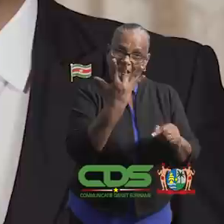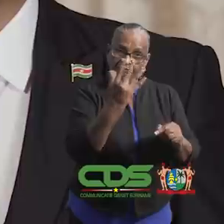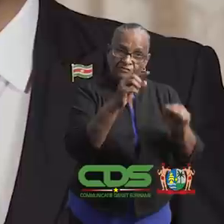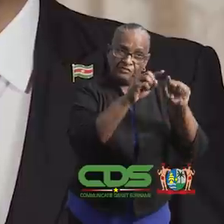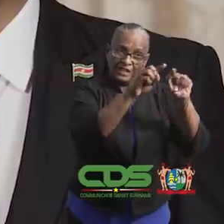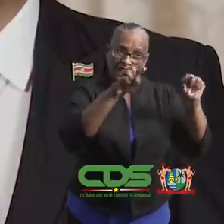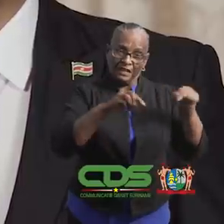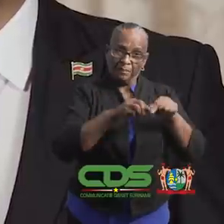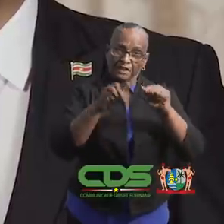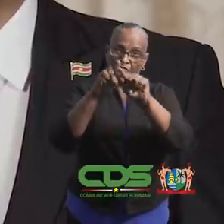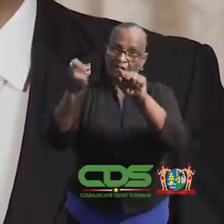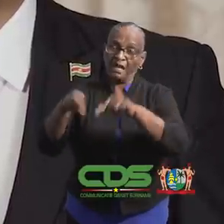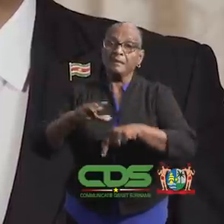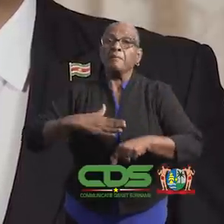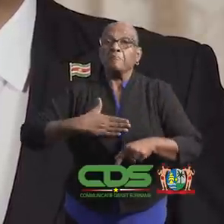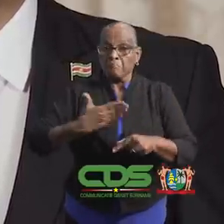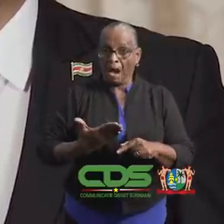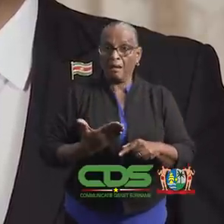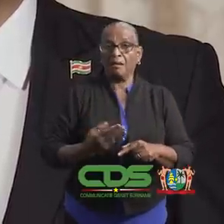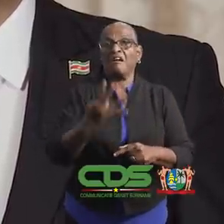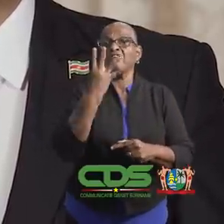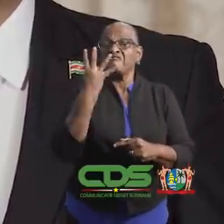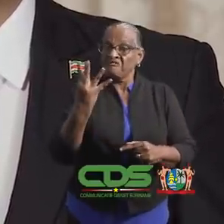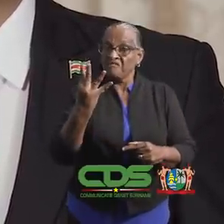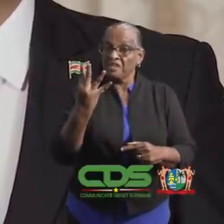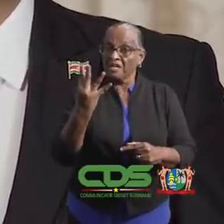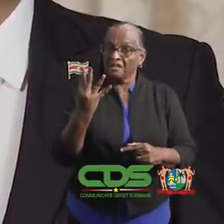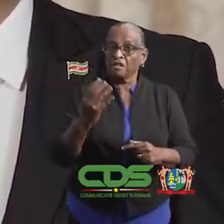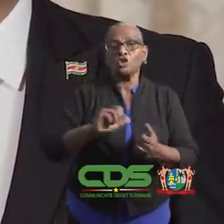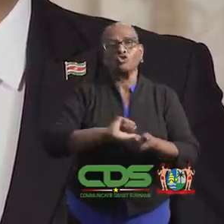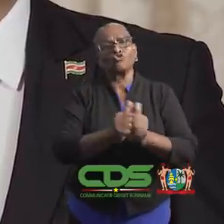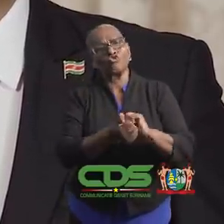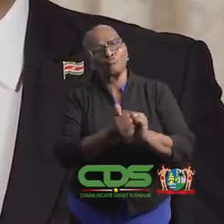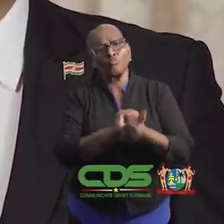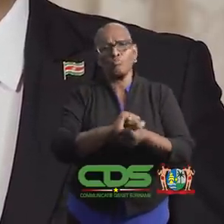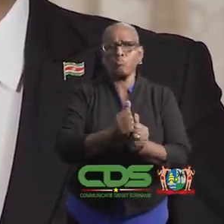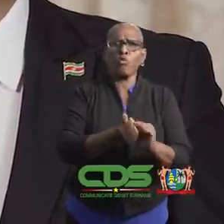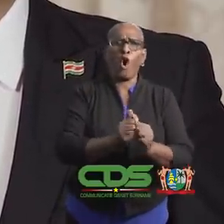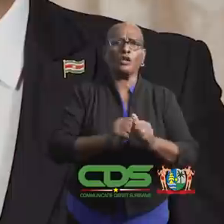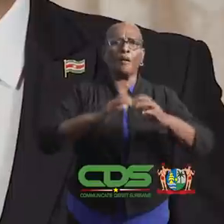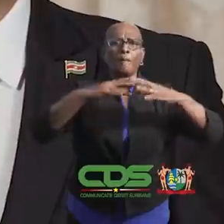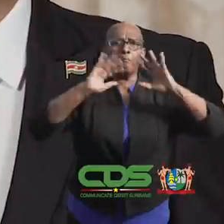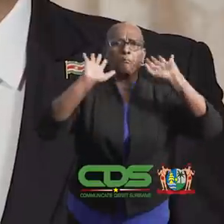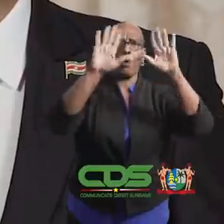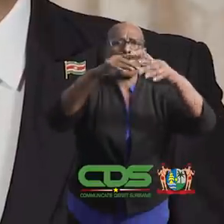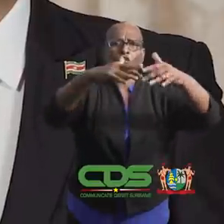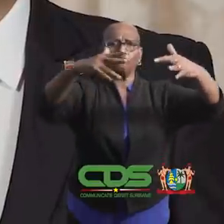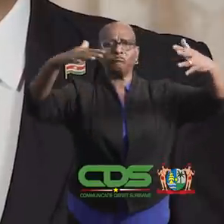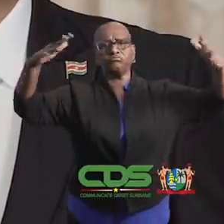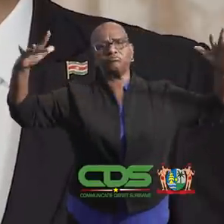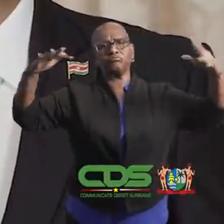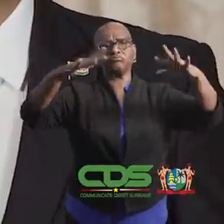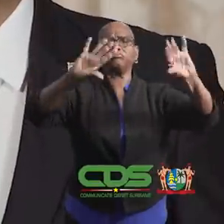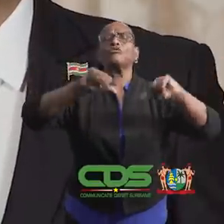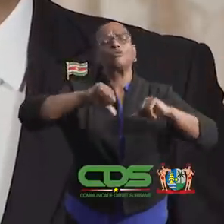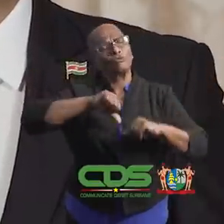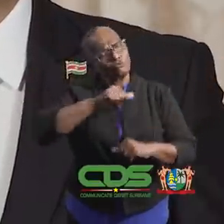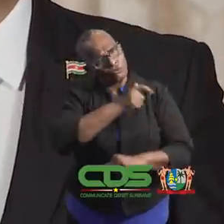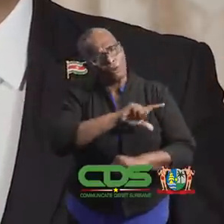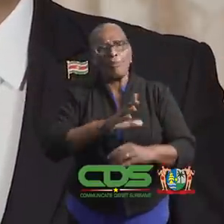tegelijkertijd. Maatregel 4. Recreatieve sportactiviteiten in de buitenlucht mogen normaal